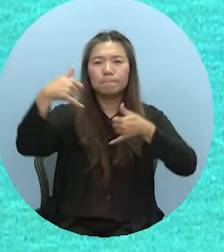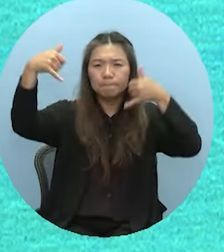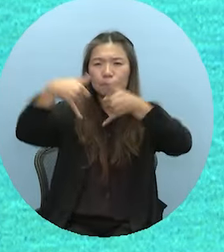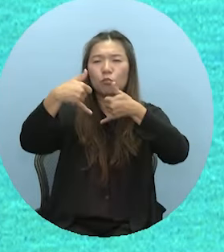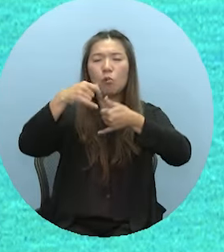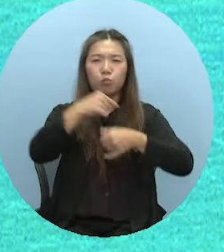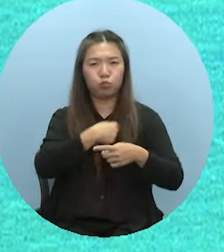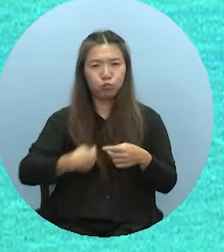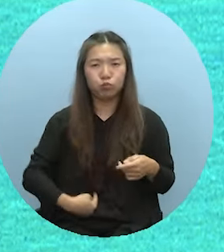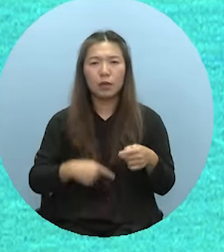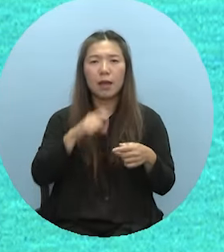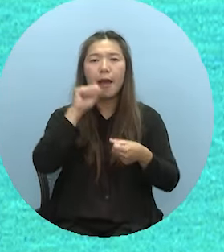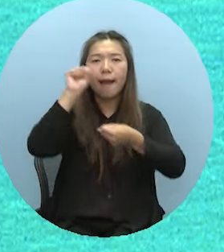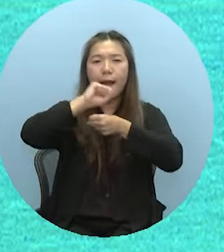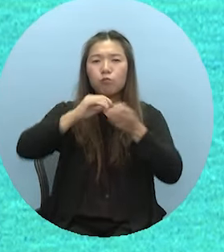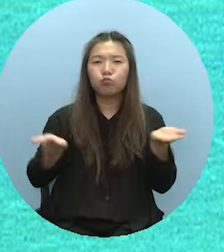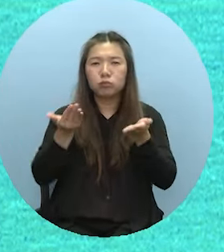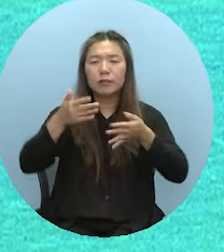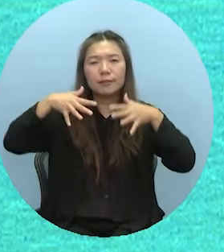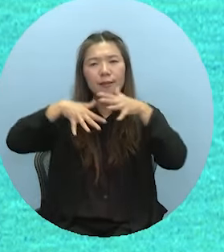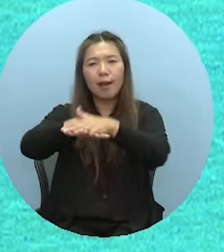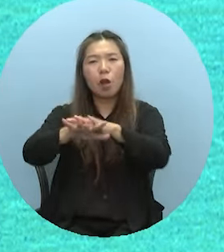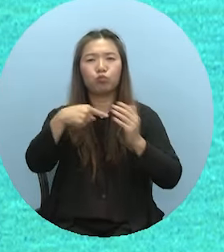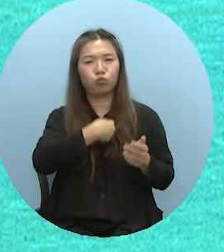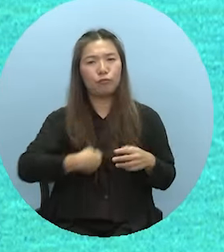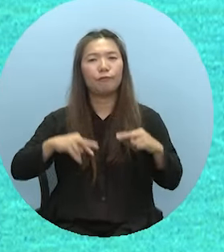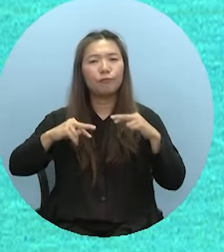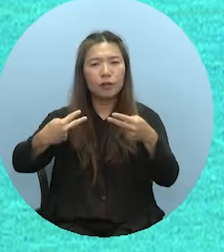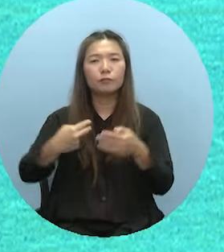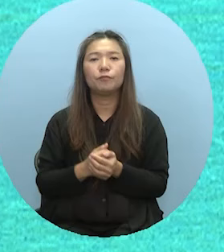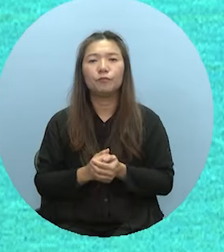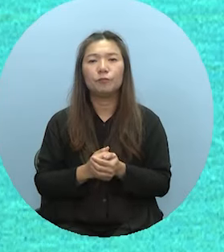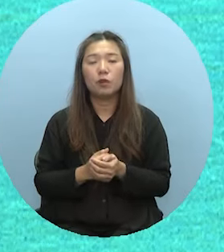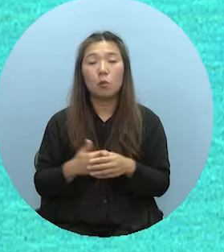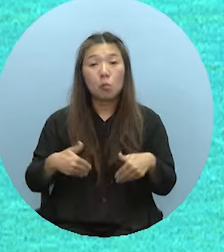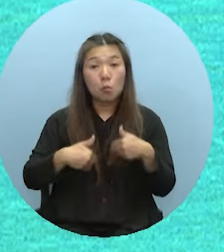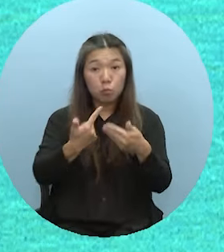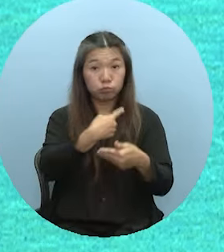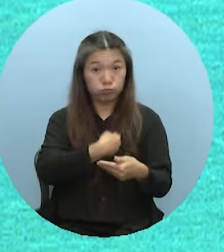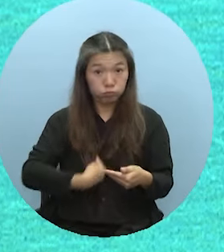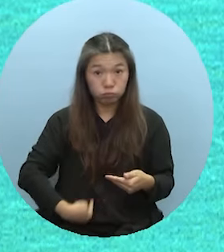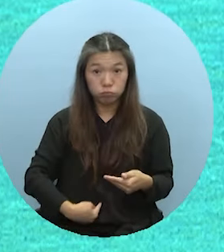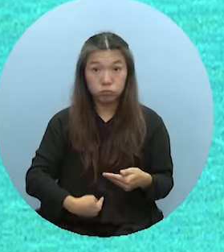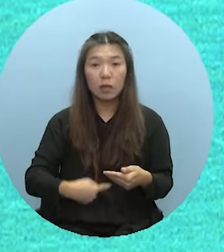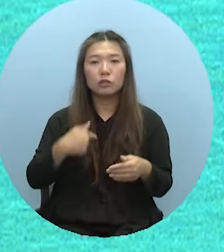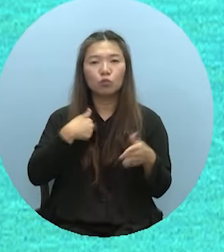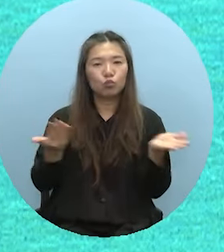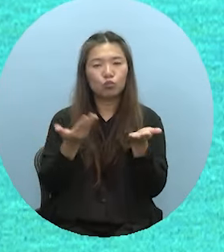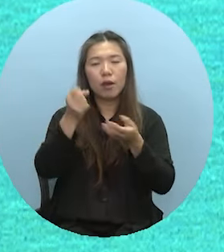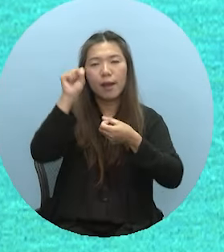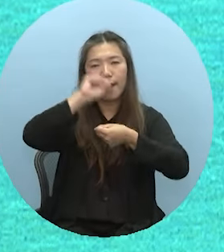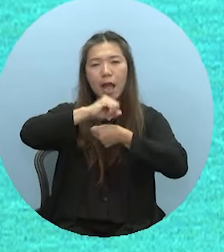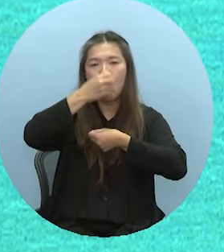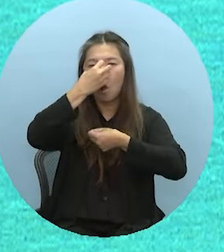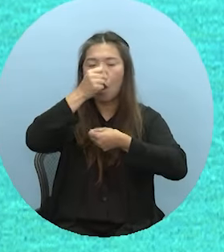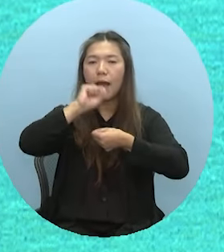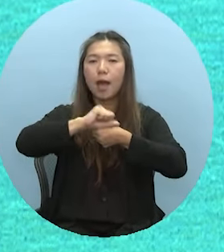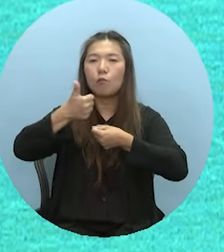略，推動香港更好融入國家發展大局，在貢獻國家的同時推動香港更好發